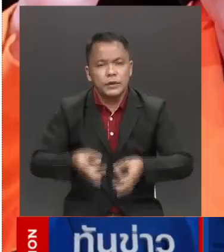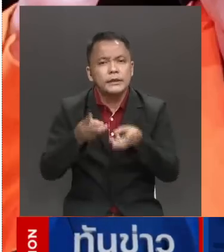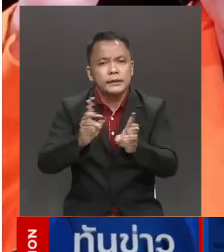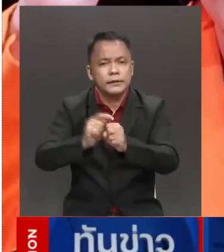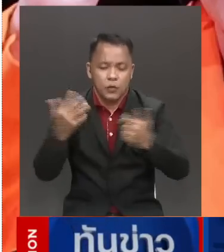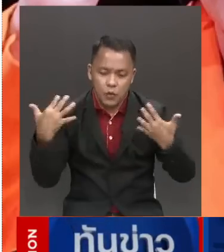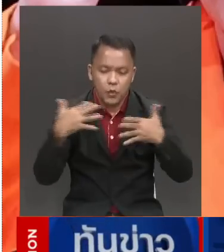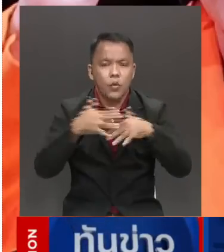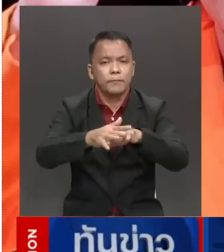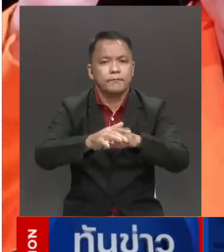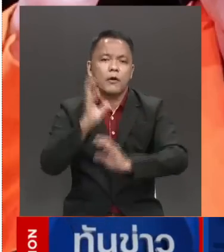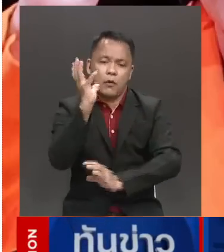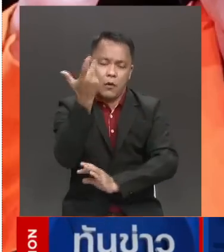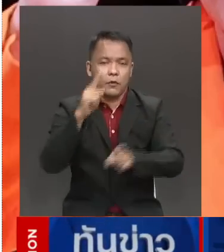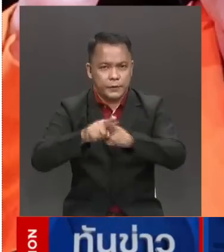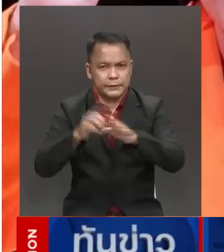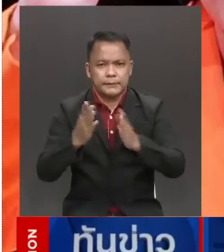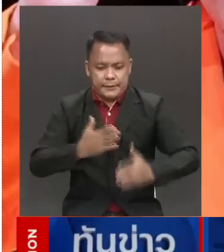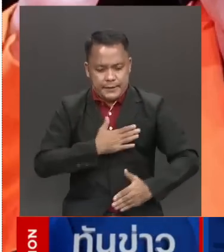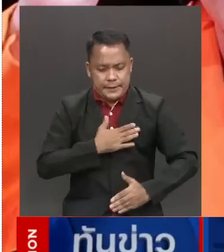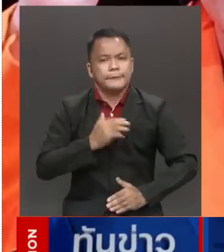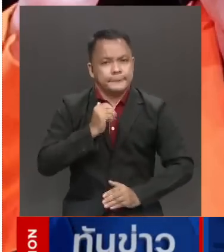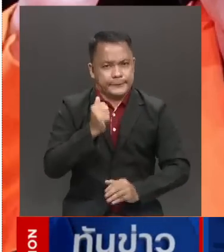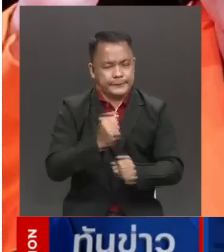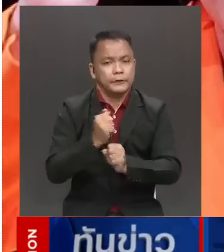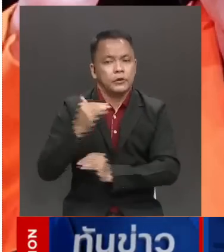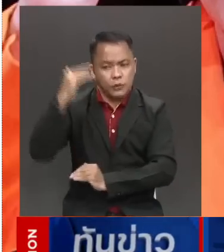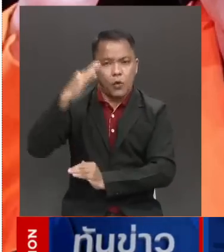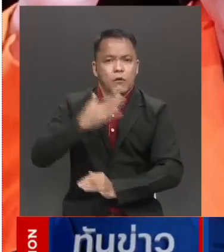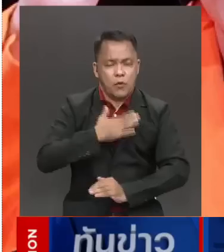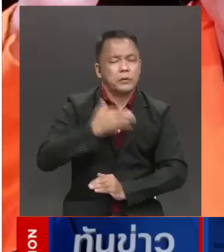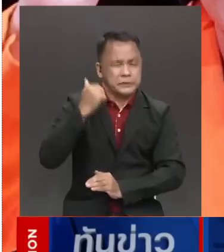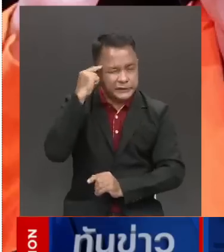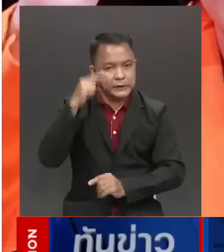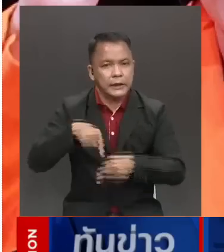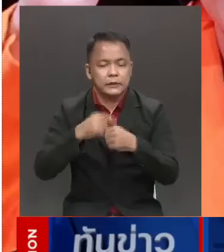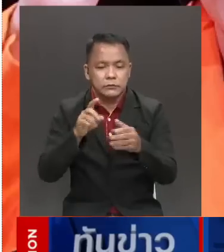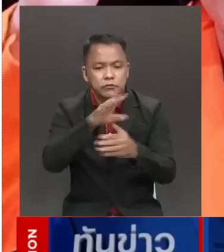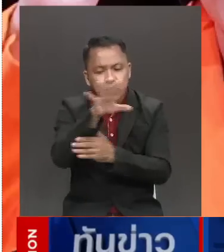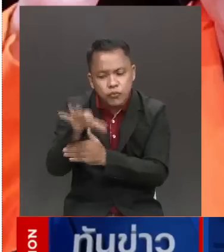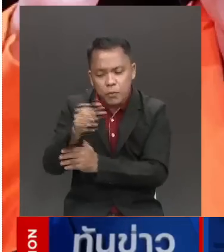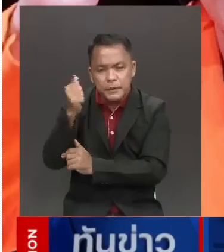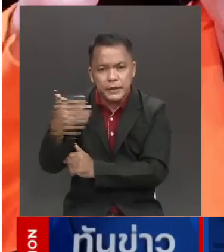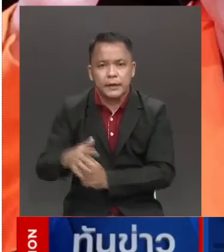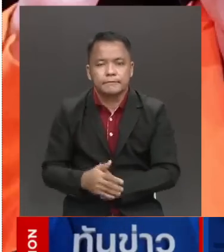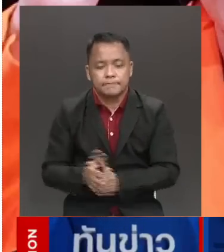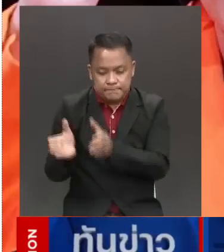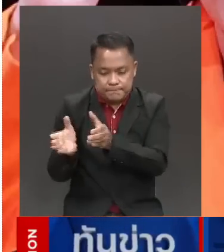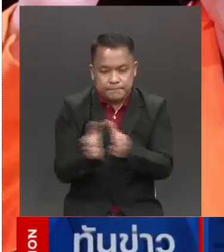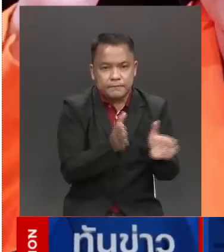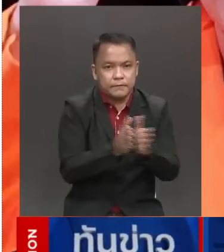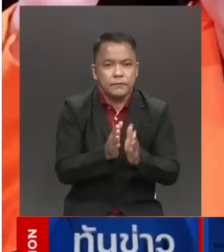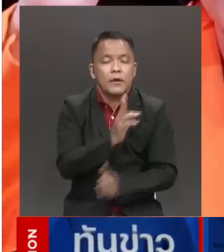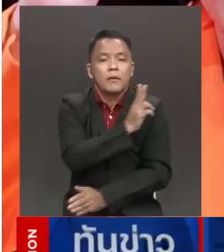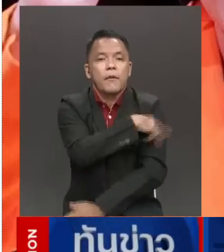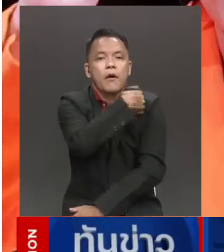สมัยในโลกสากลและมีความเป็นตัวเองสูงมากกว่าผู้ใหญ่อย่างเราๆจะไปชักจูงได้ครับ ฝากฝั่งของนาย